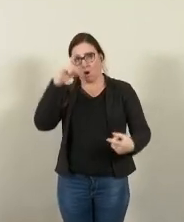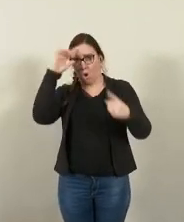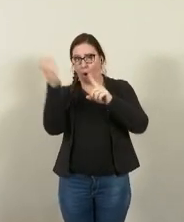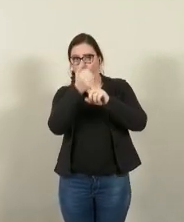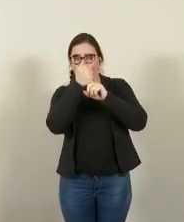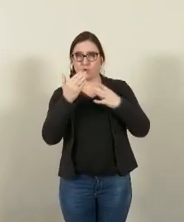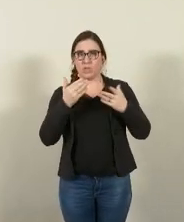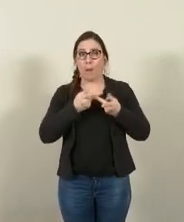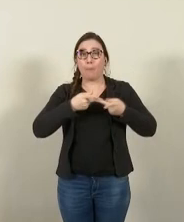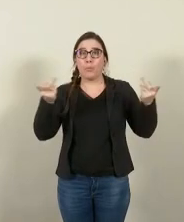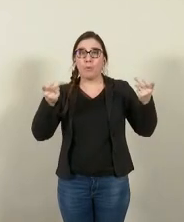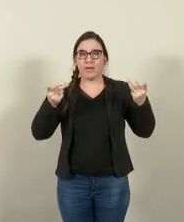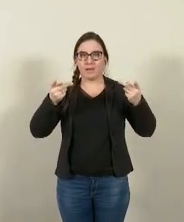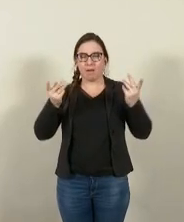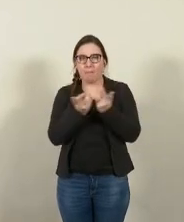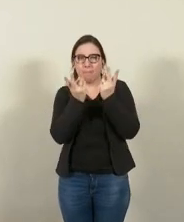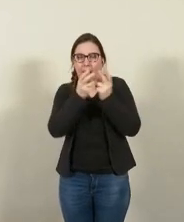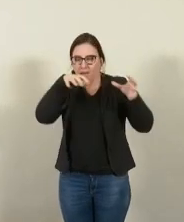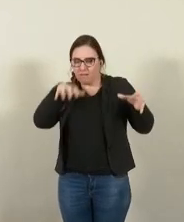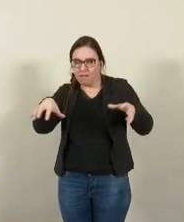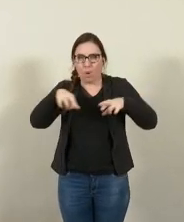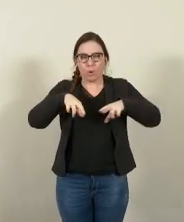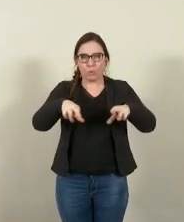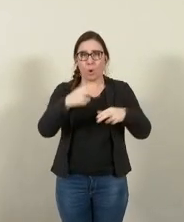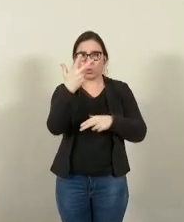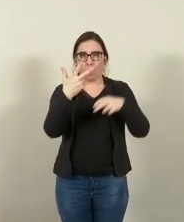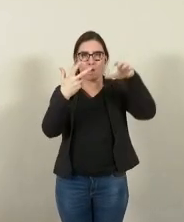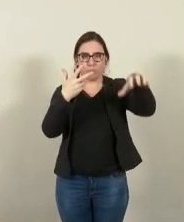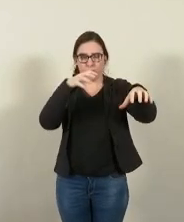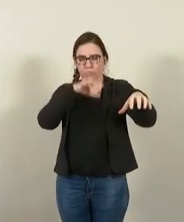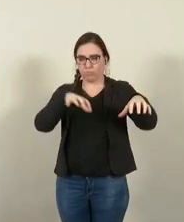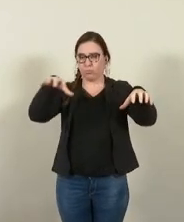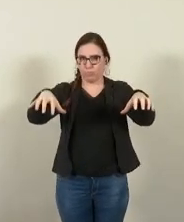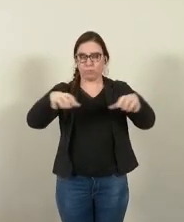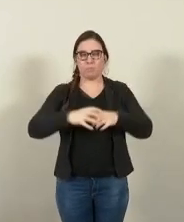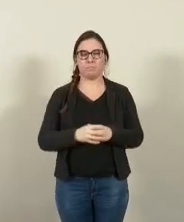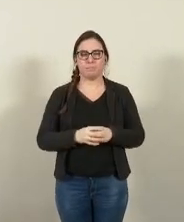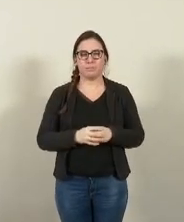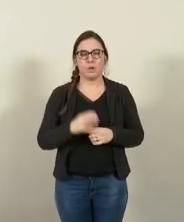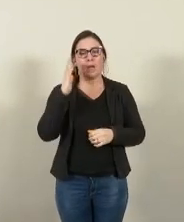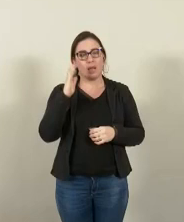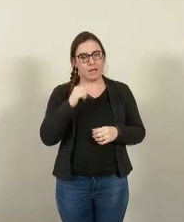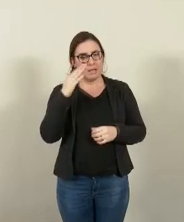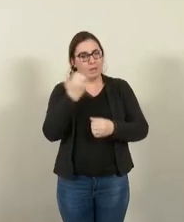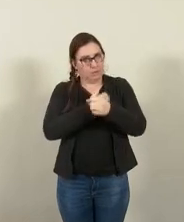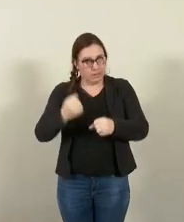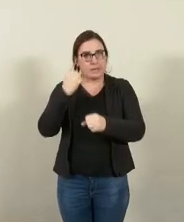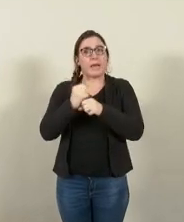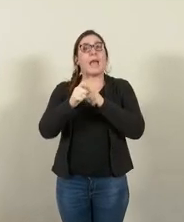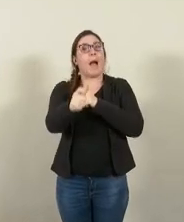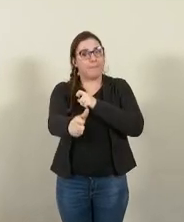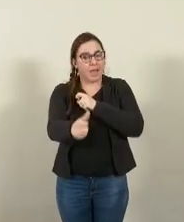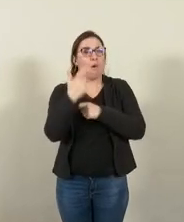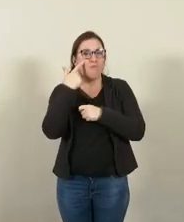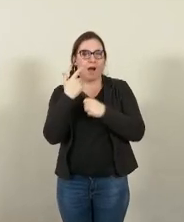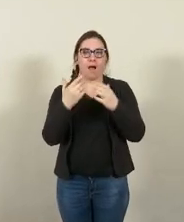des espaces publics situés au cœur des trois îos de la cité c'est pourquoi nous élaborons dans un second temps avec les